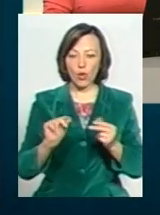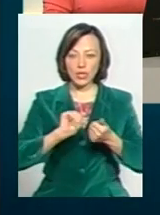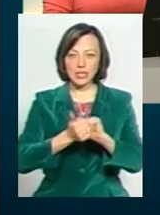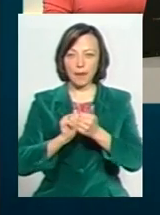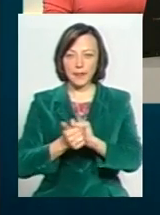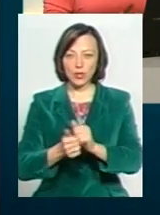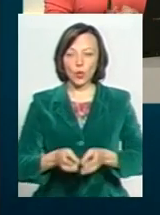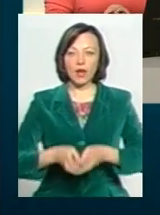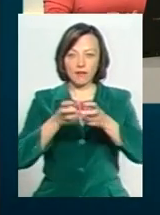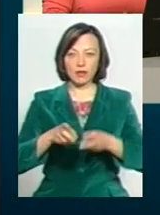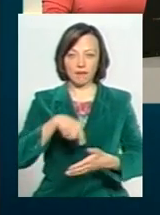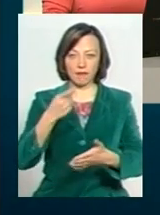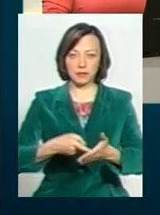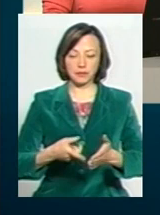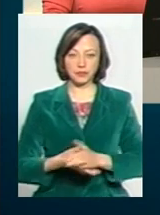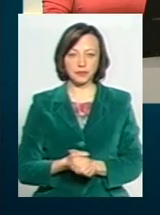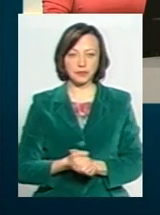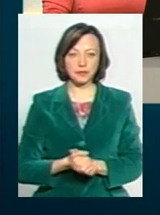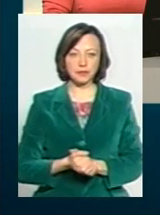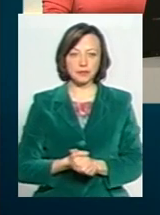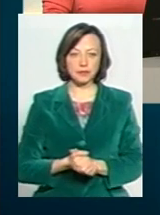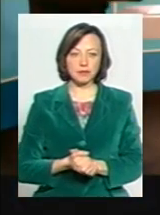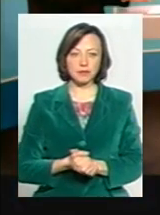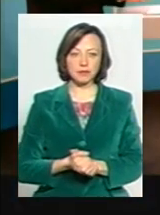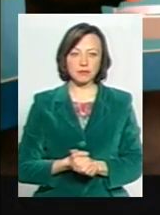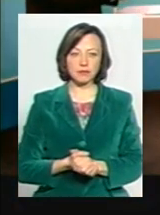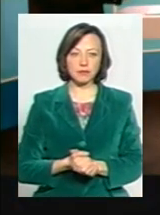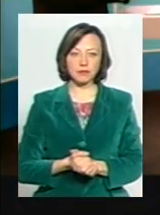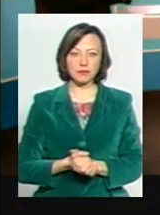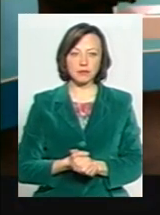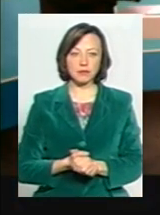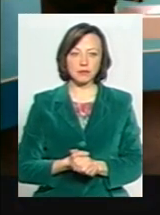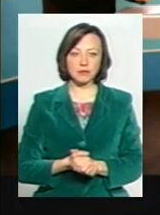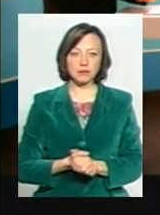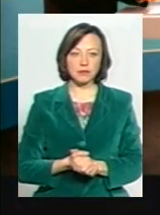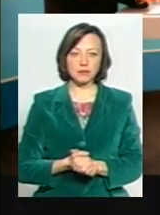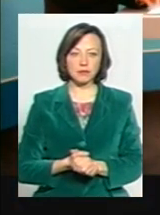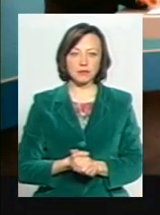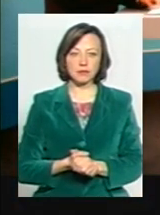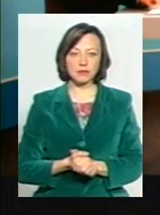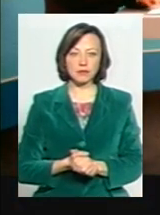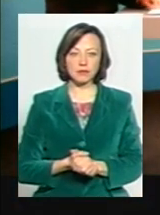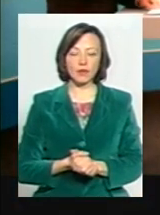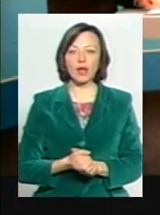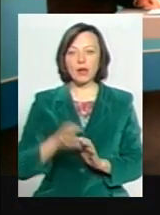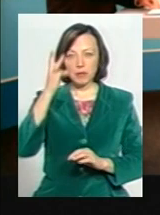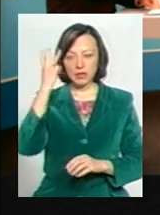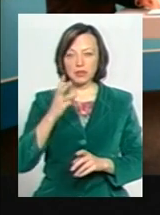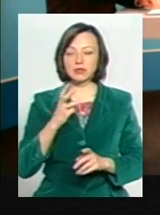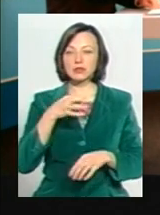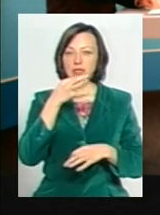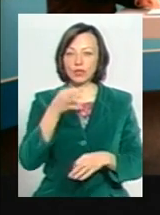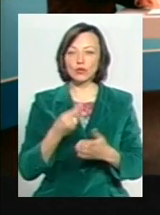заміну підйомників? Ярослав, Хмельницький назвав суму в 5 мільйонів на ремонти. Наскільки